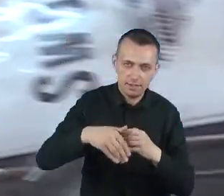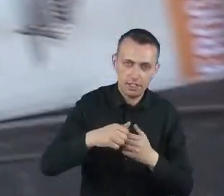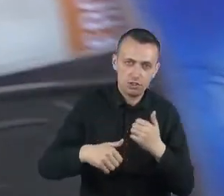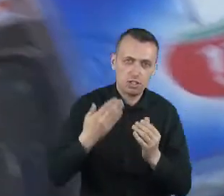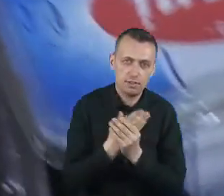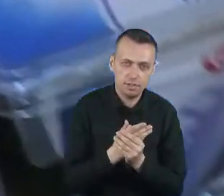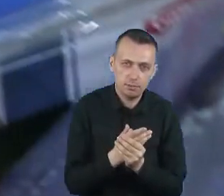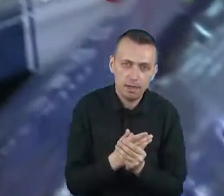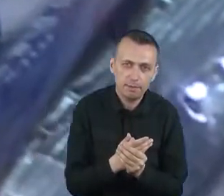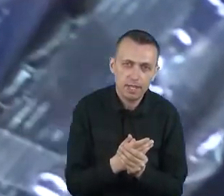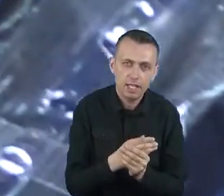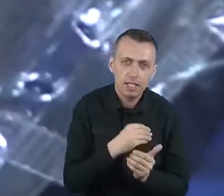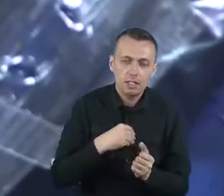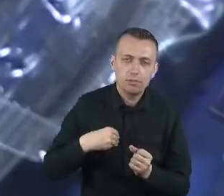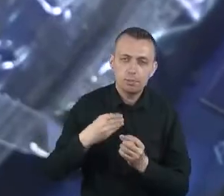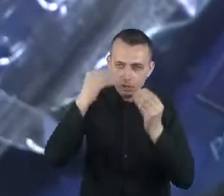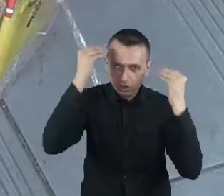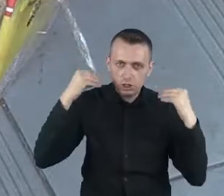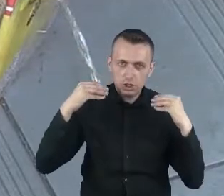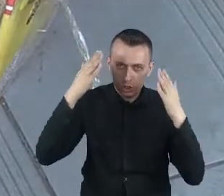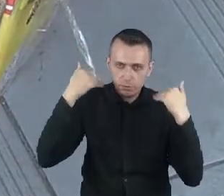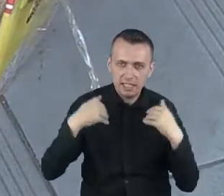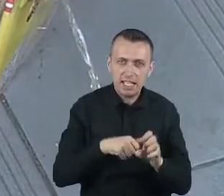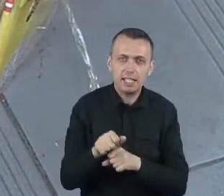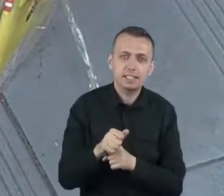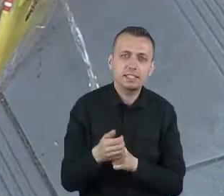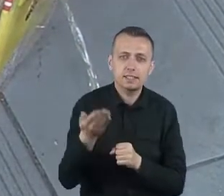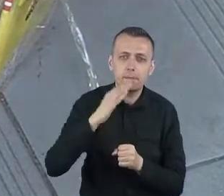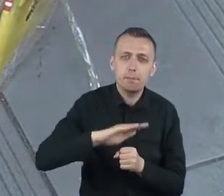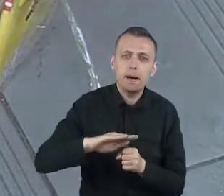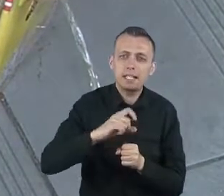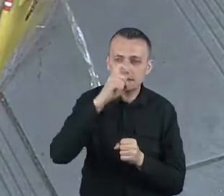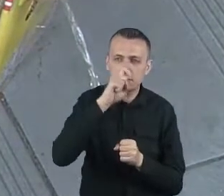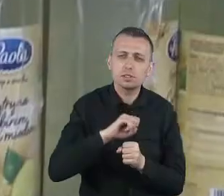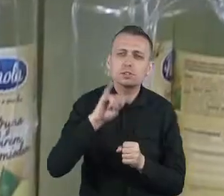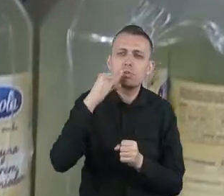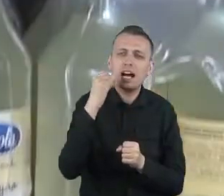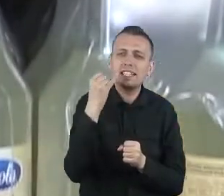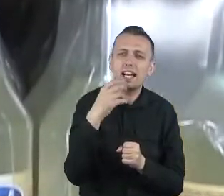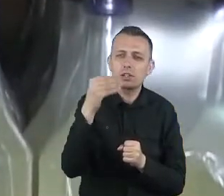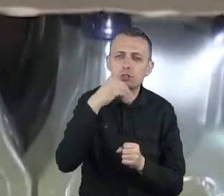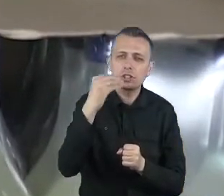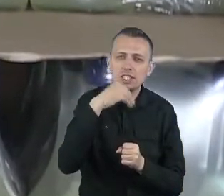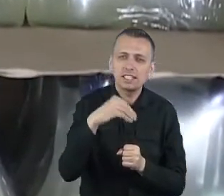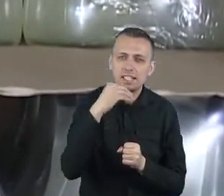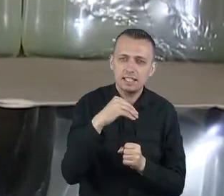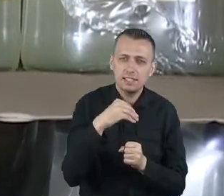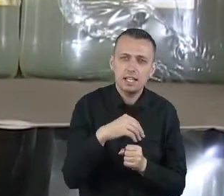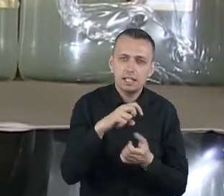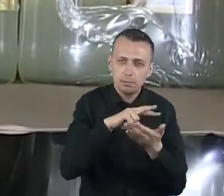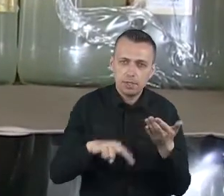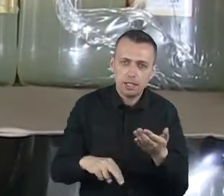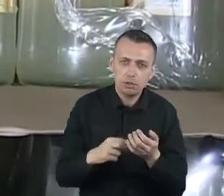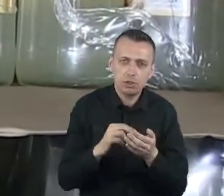szpitalach jest za mało warzyw i owoców, a za dużo przetworów mięsnych i tłustych wędlin złej jakości. Chorym serwuje się ciężkostrawne potrawy.